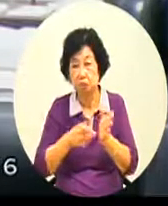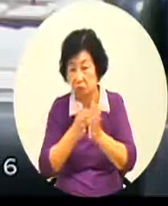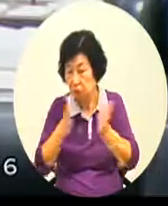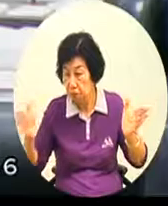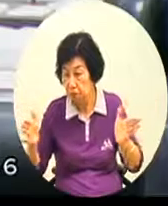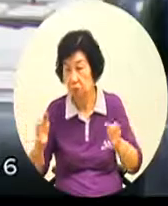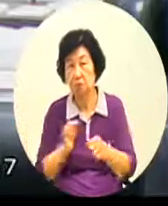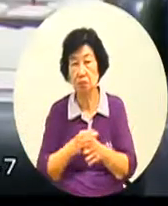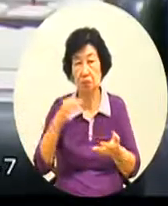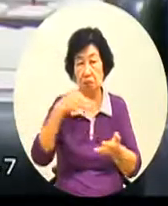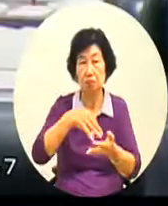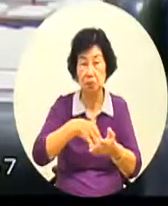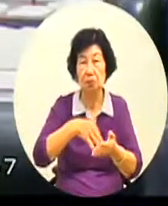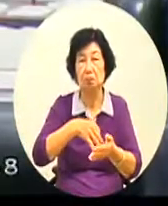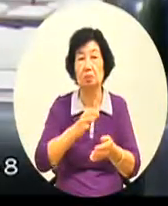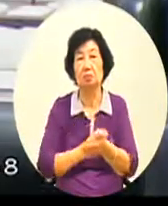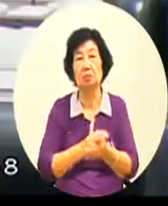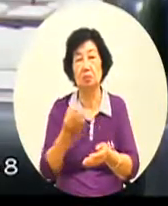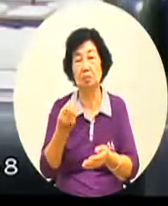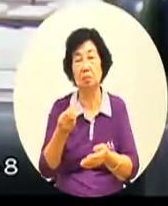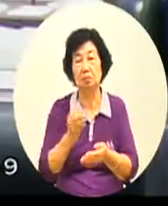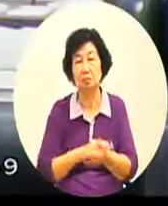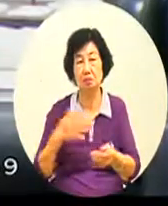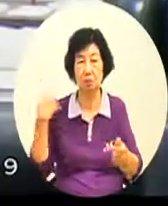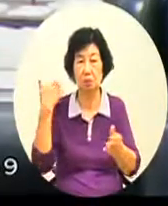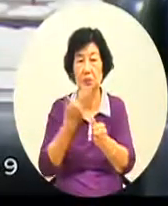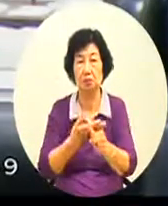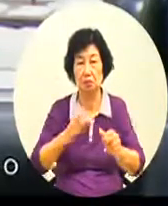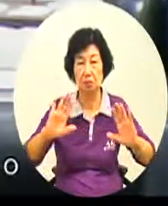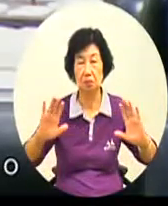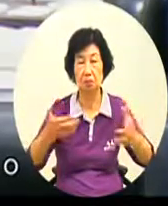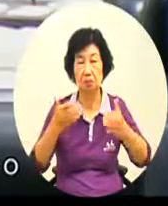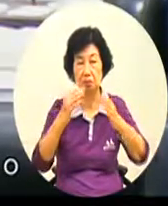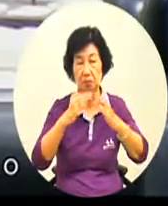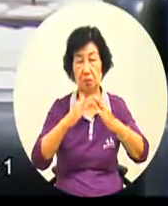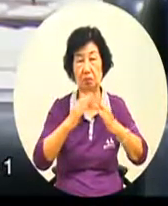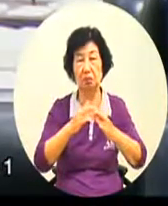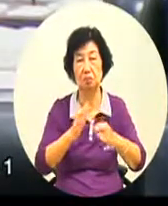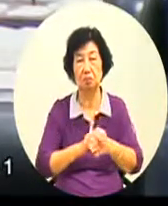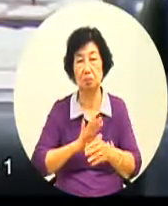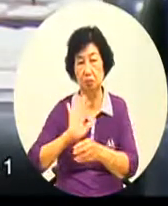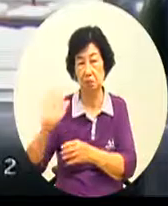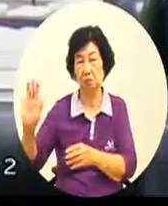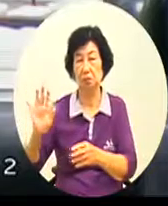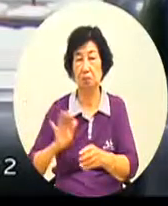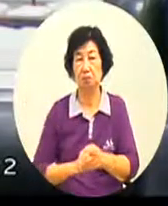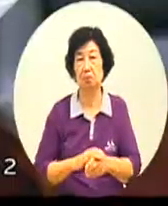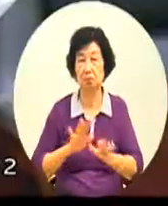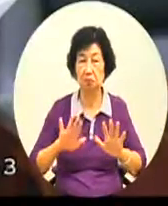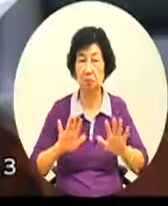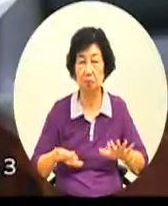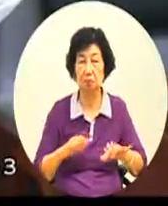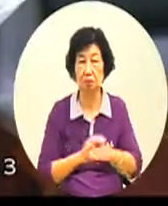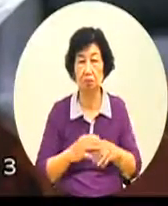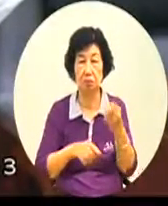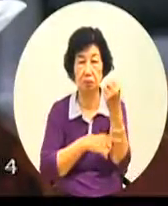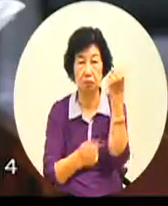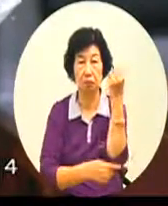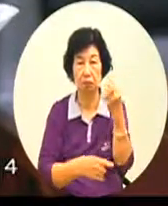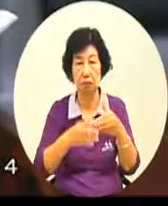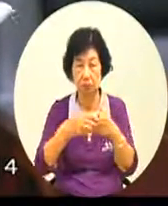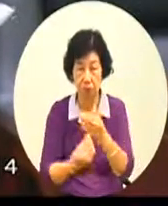登记的土地都归国有了。那这个过程其实都已经在这个法治的这个社会里面都已经是一个既定